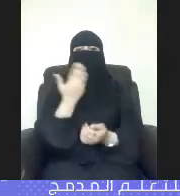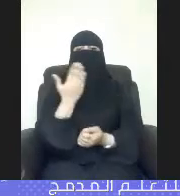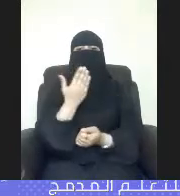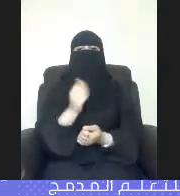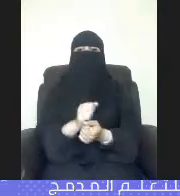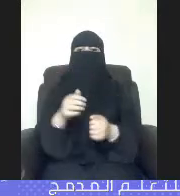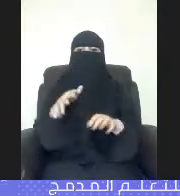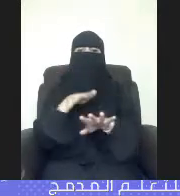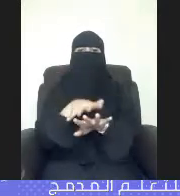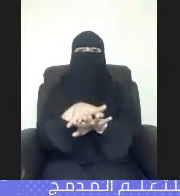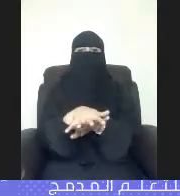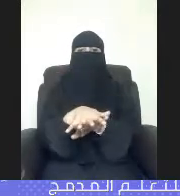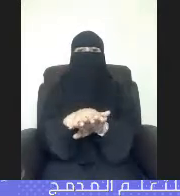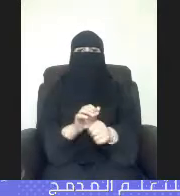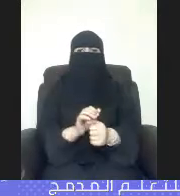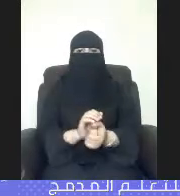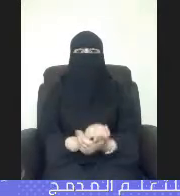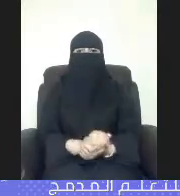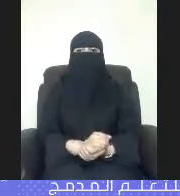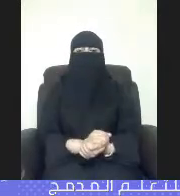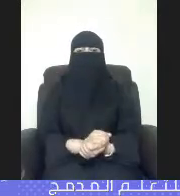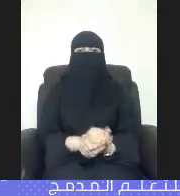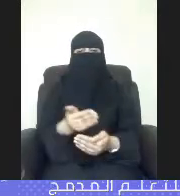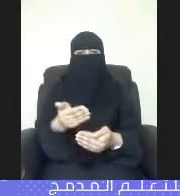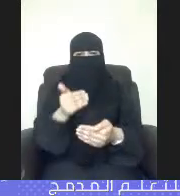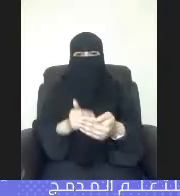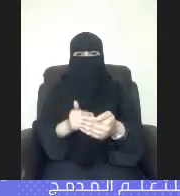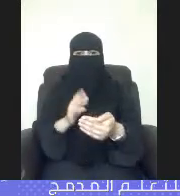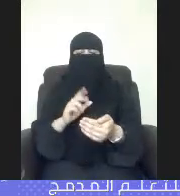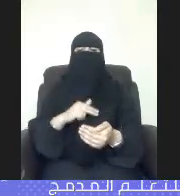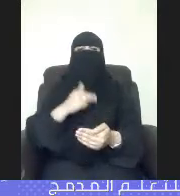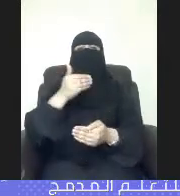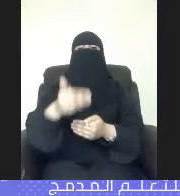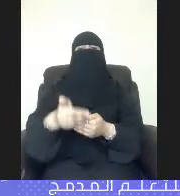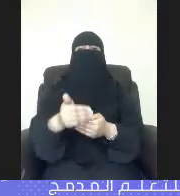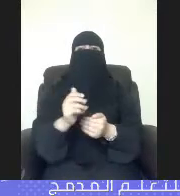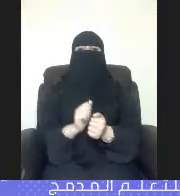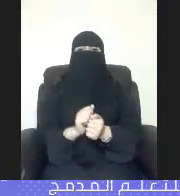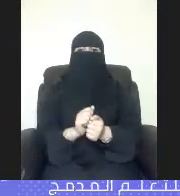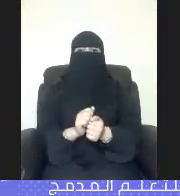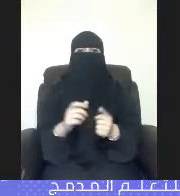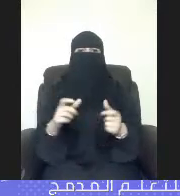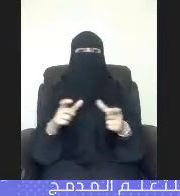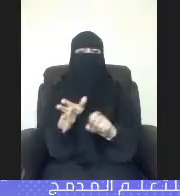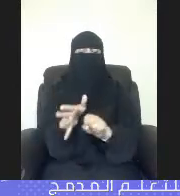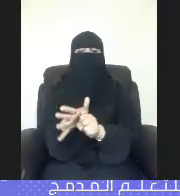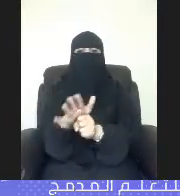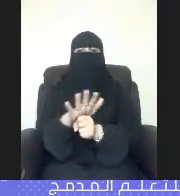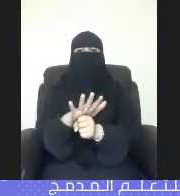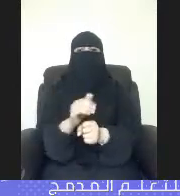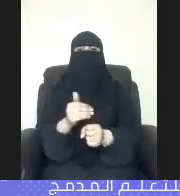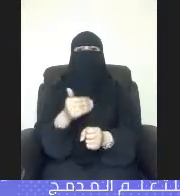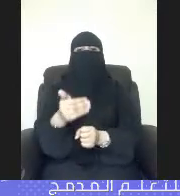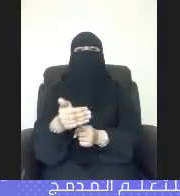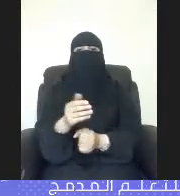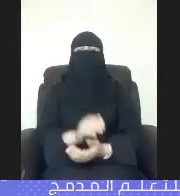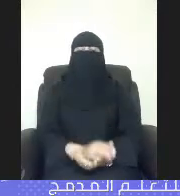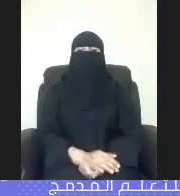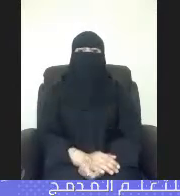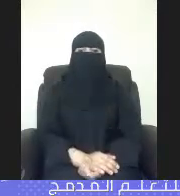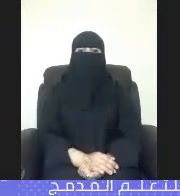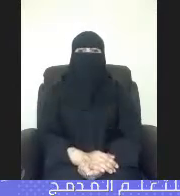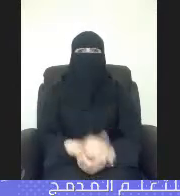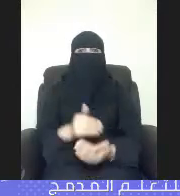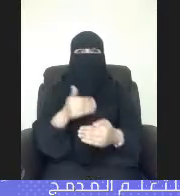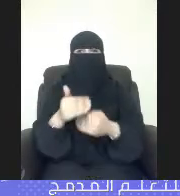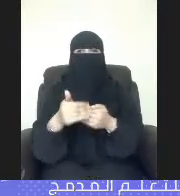المدمجة قبل وبعد وأثناء الجائحة. لذلك سعت جامعة الملك خالد